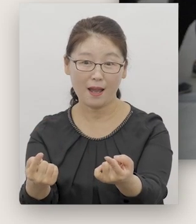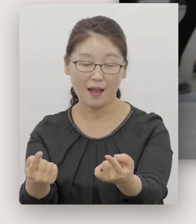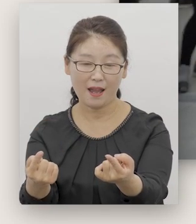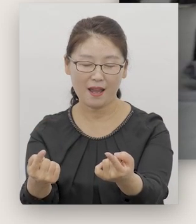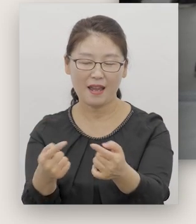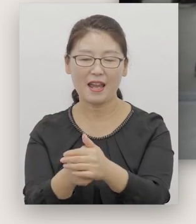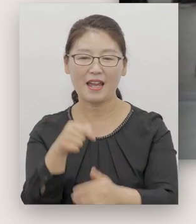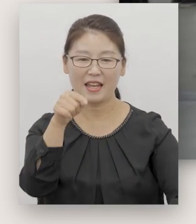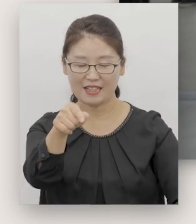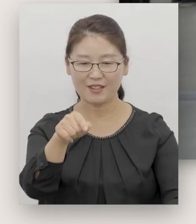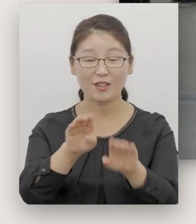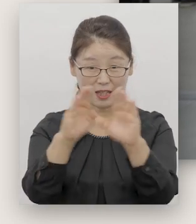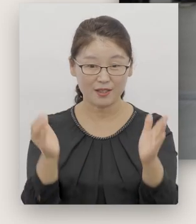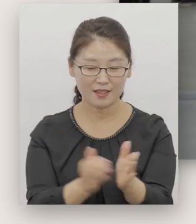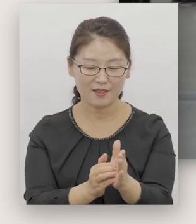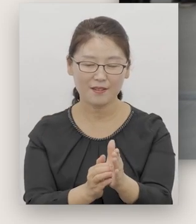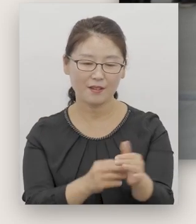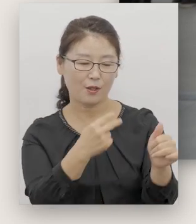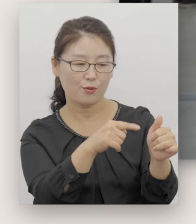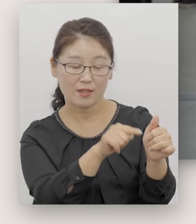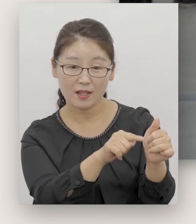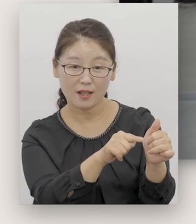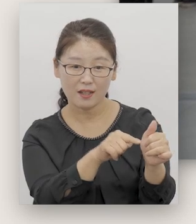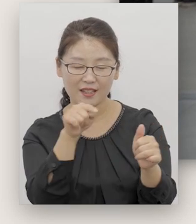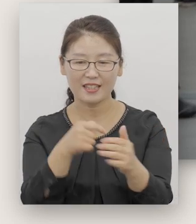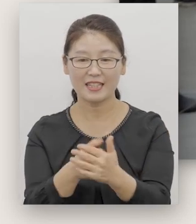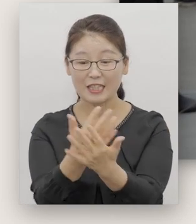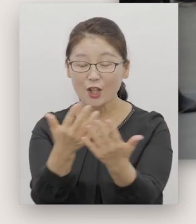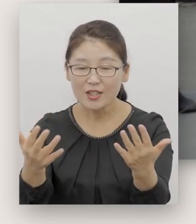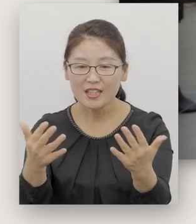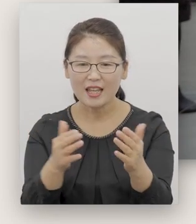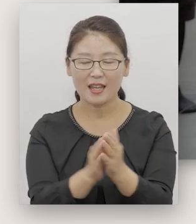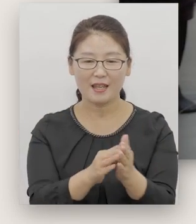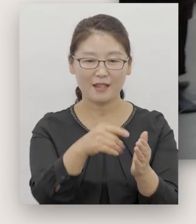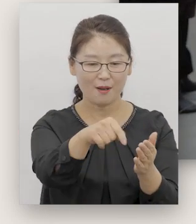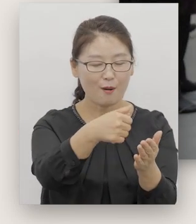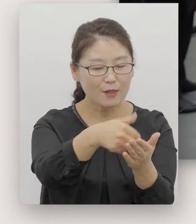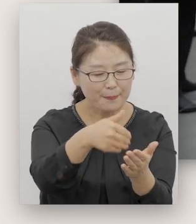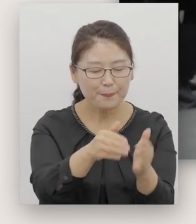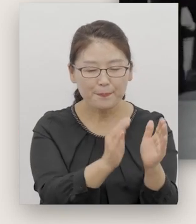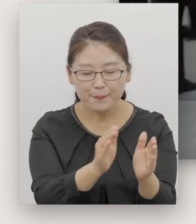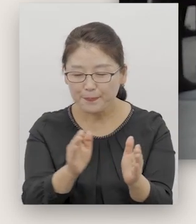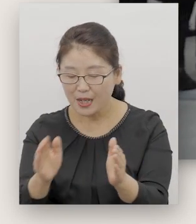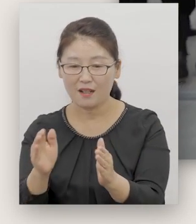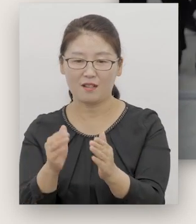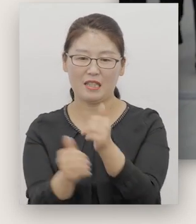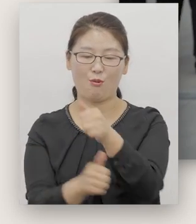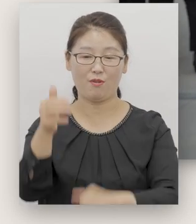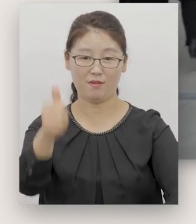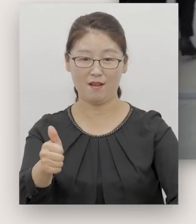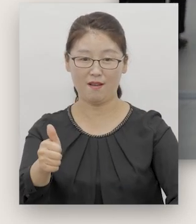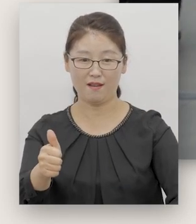당시 뒷시장은 그 전시의 작품 배치위원장이었습니다. 그러니까 사실은 그 협회 안에서도 좀 중요한 역할이었다고 할수 있죠.